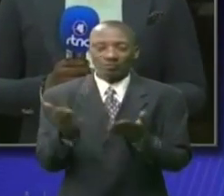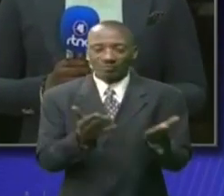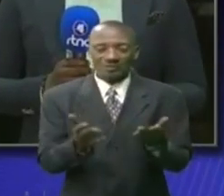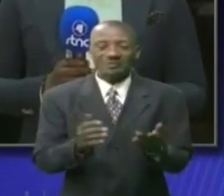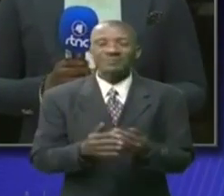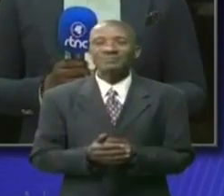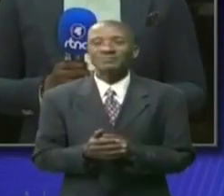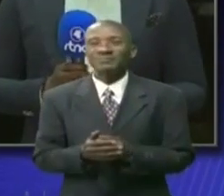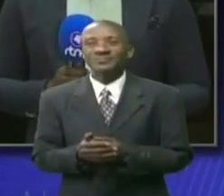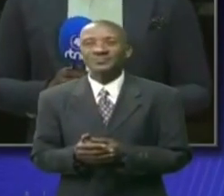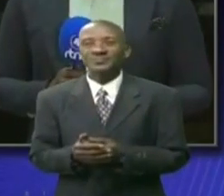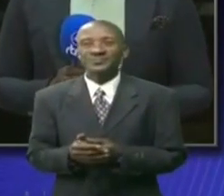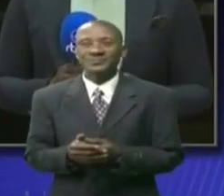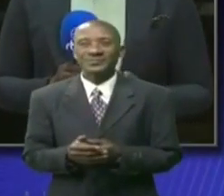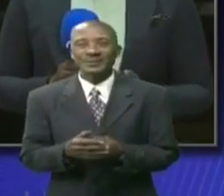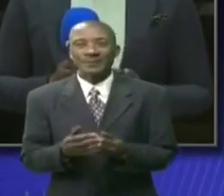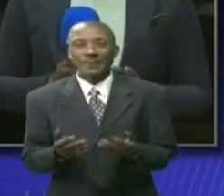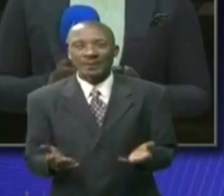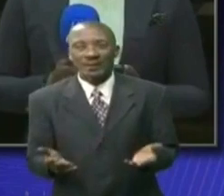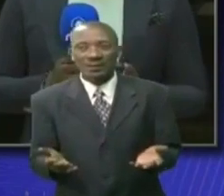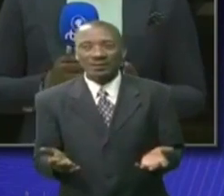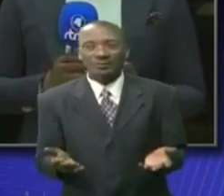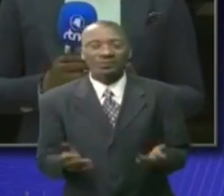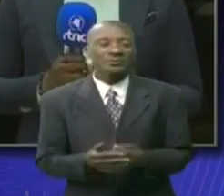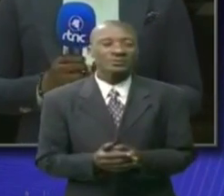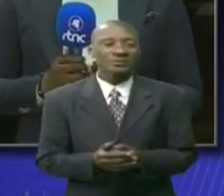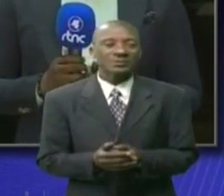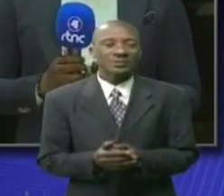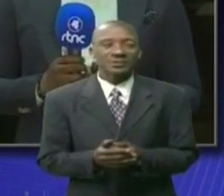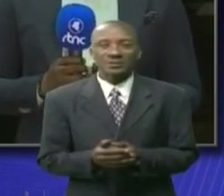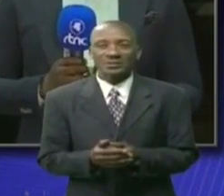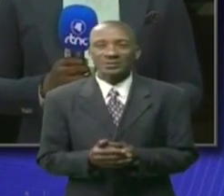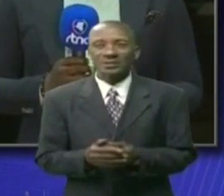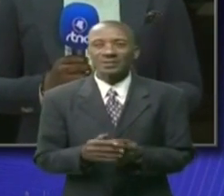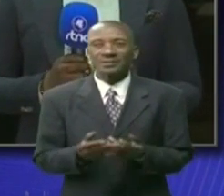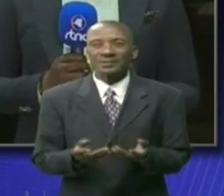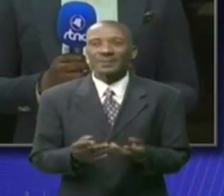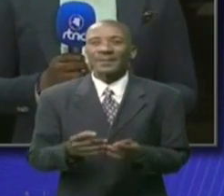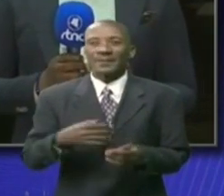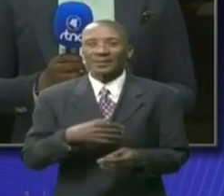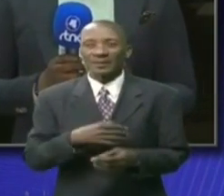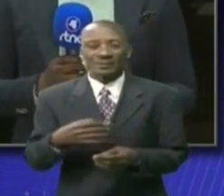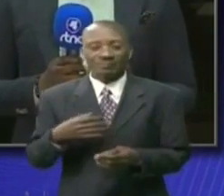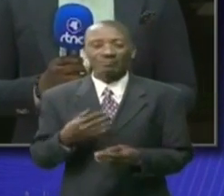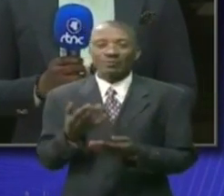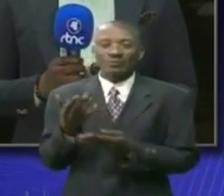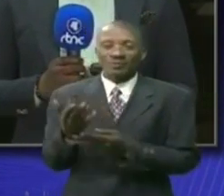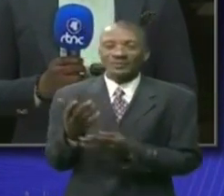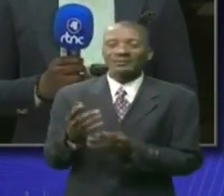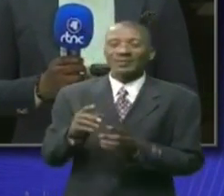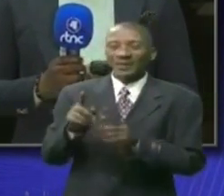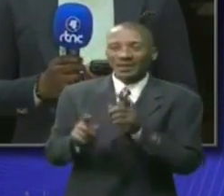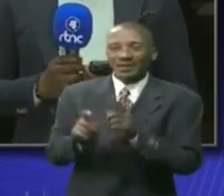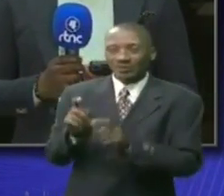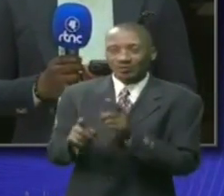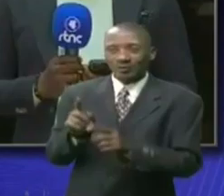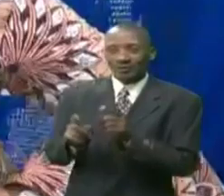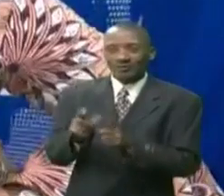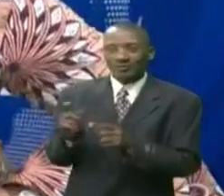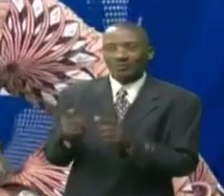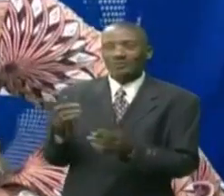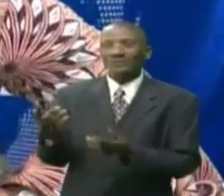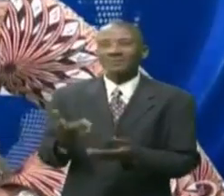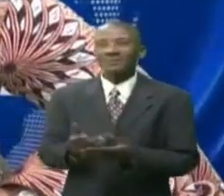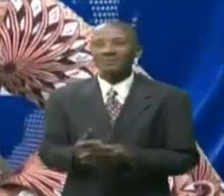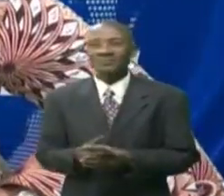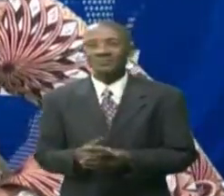Merci beaucoup Gaëtan. 60 ans, comme quoi, tout est possible si l'on y croit. Merci beaucoup Gaëtan, on reviendra plus tard.